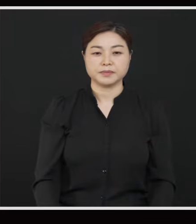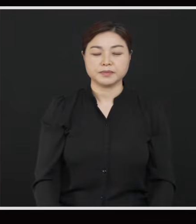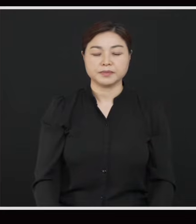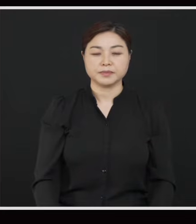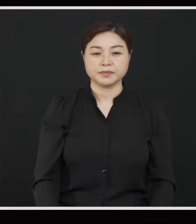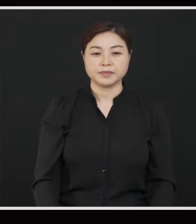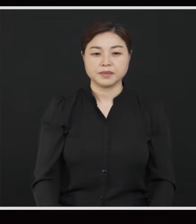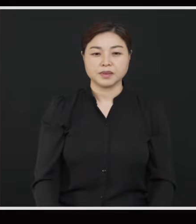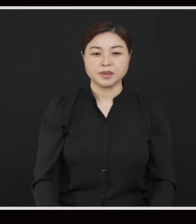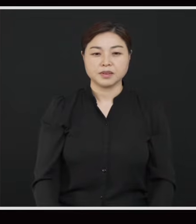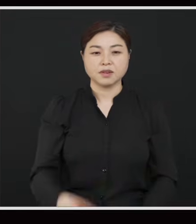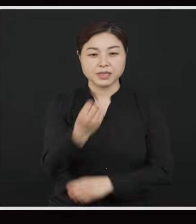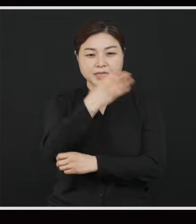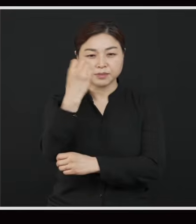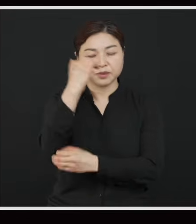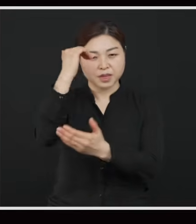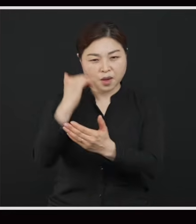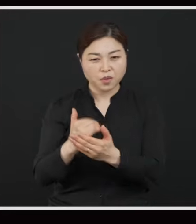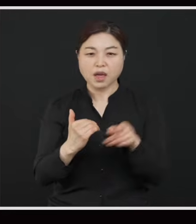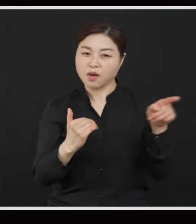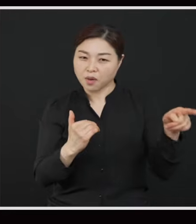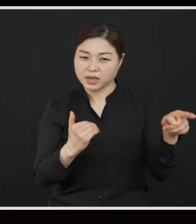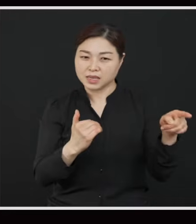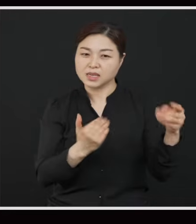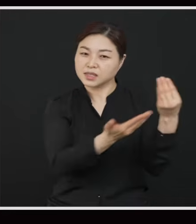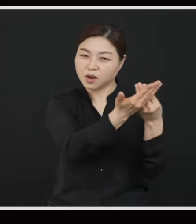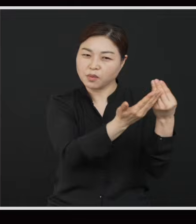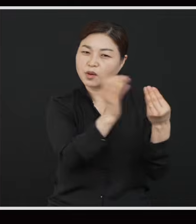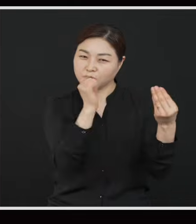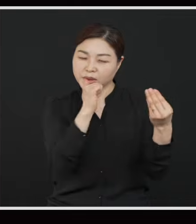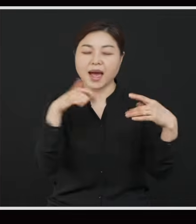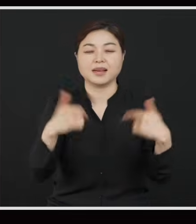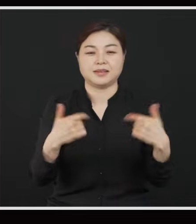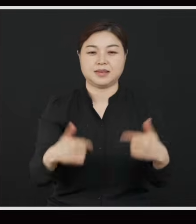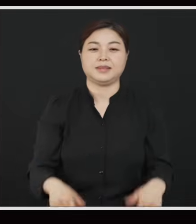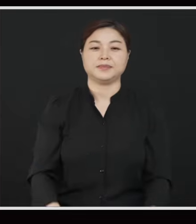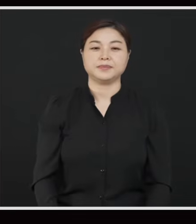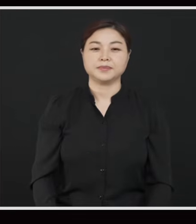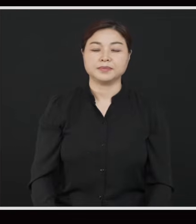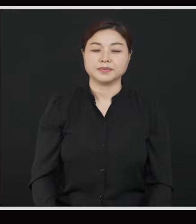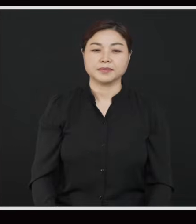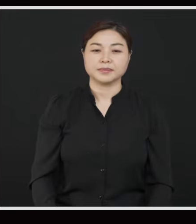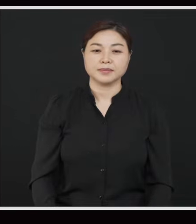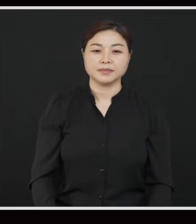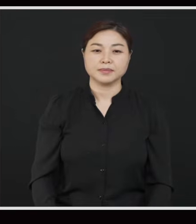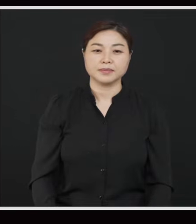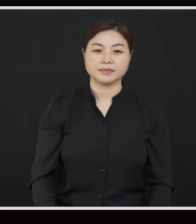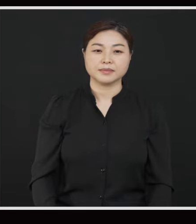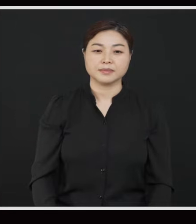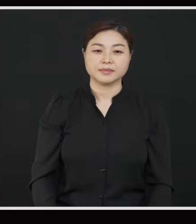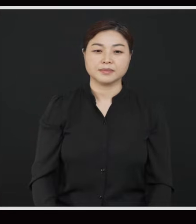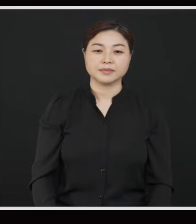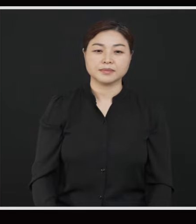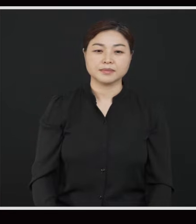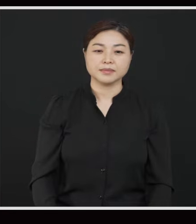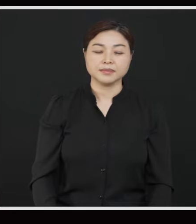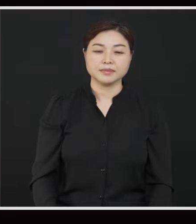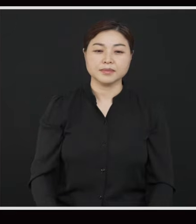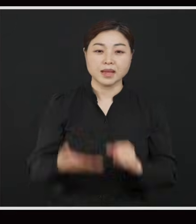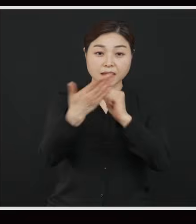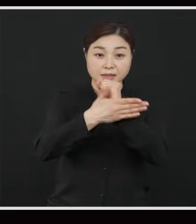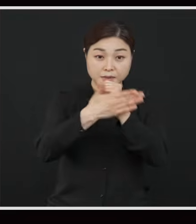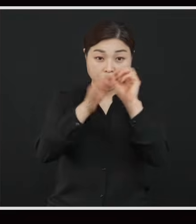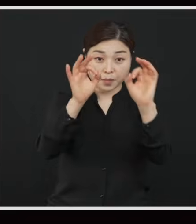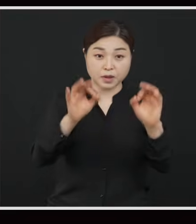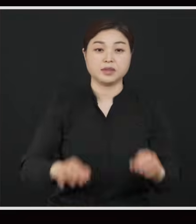그 신문 기사에서 꾸준히 나오는 지역입니다. 지금 여기 보시는 사진은